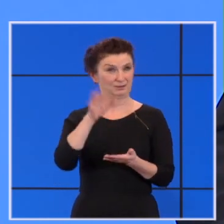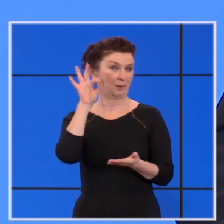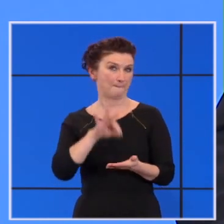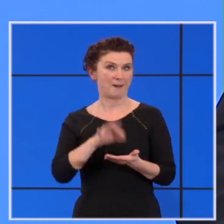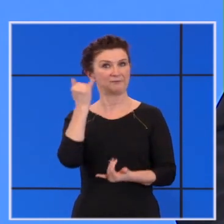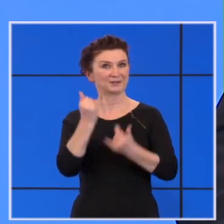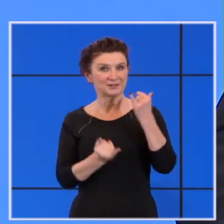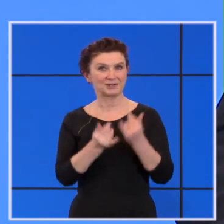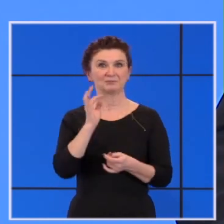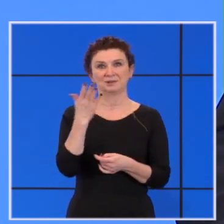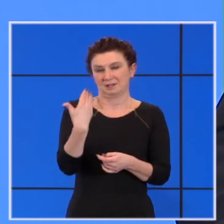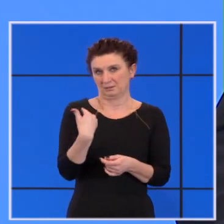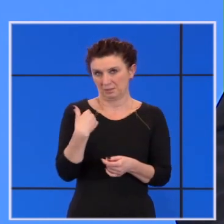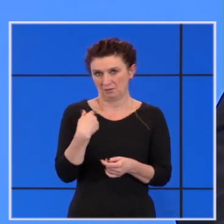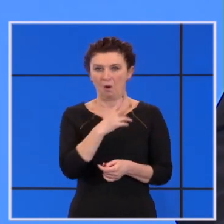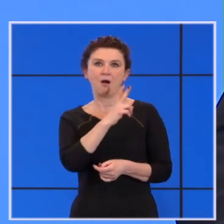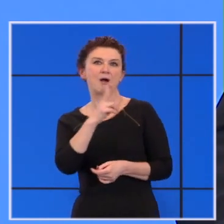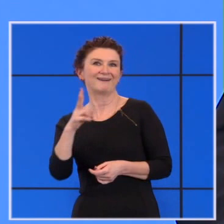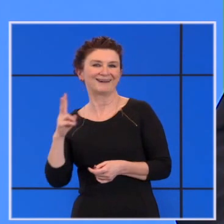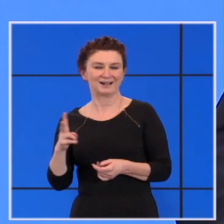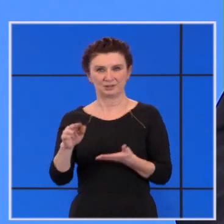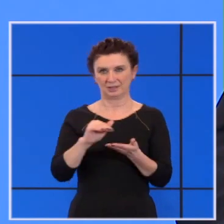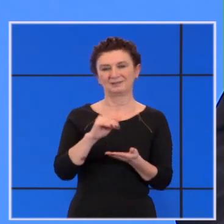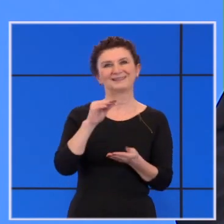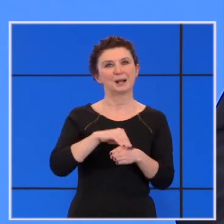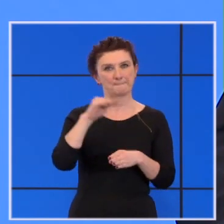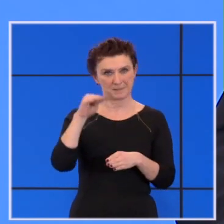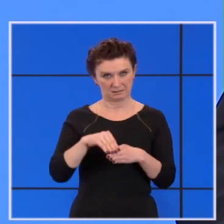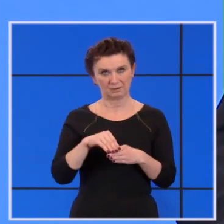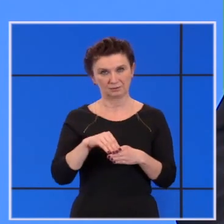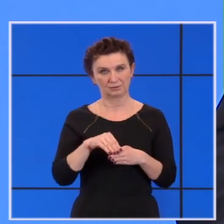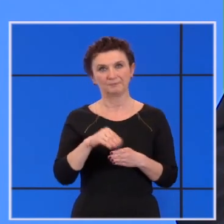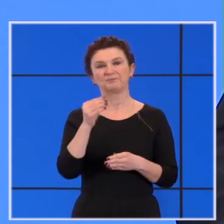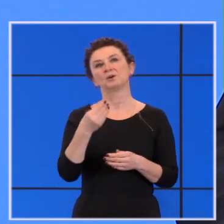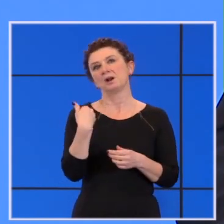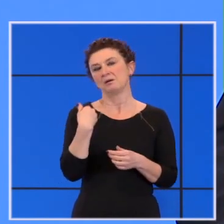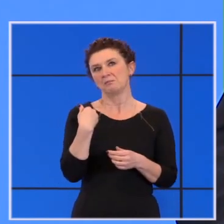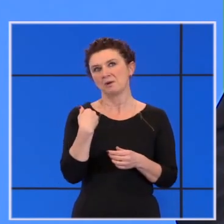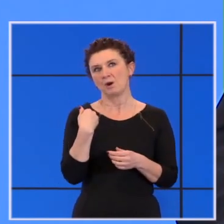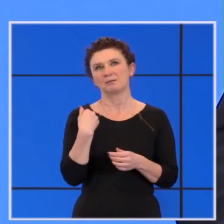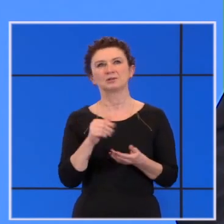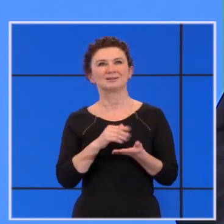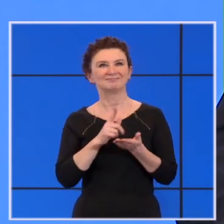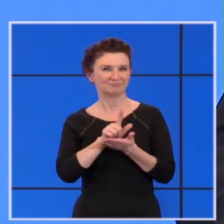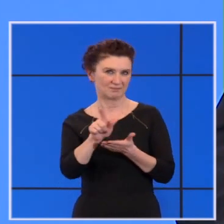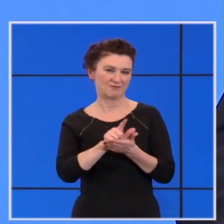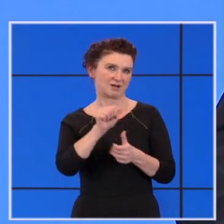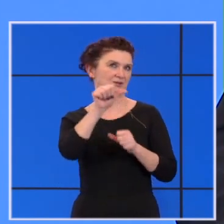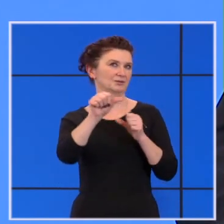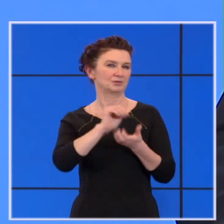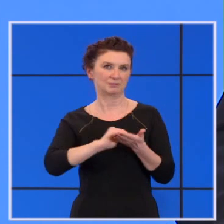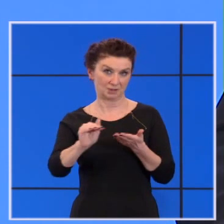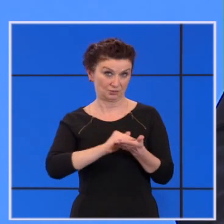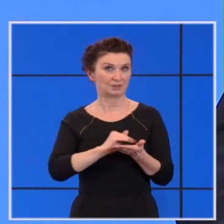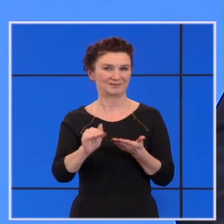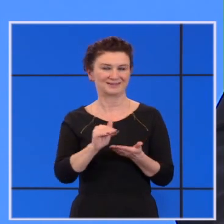które stosuje się przez 12 miesięcy, wykluczyłaby tę przyczynę niepłodności. Jak na wstępie powiedziałam, in vitro jest